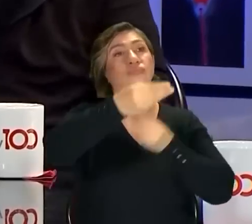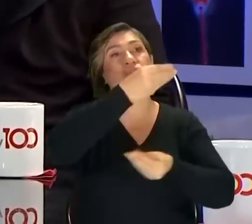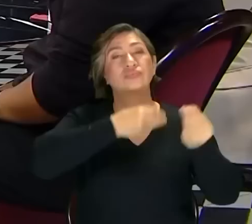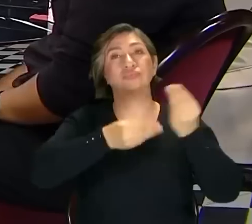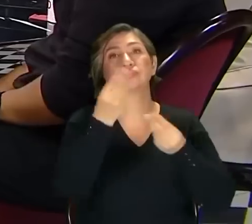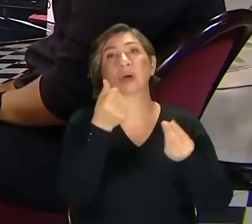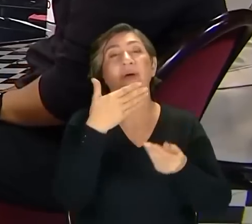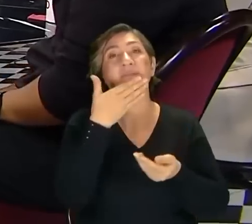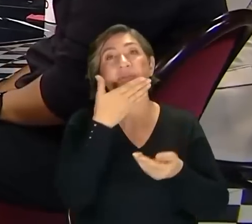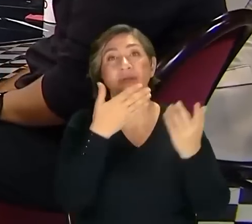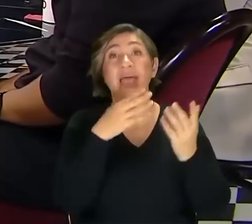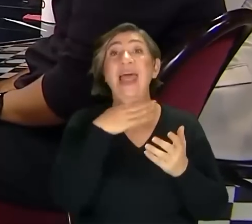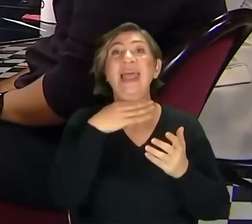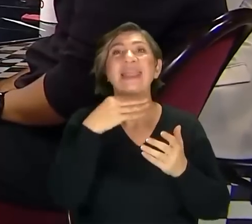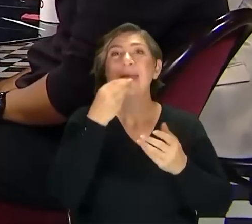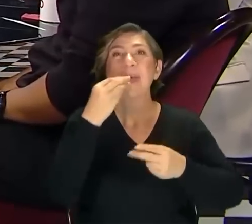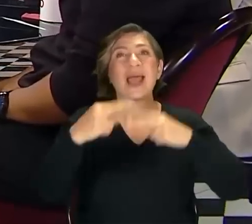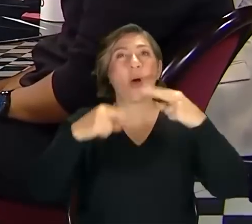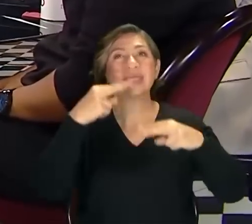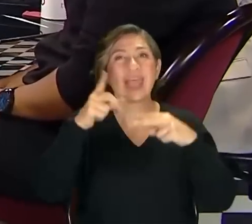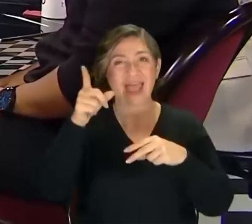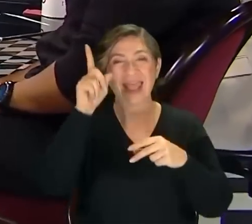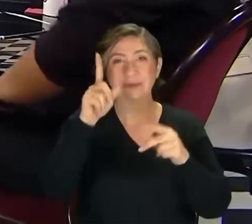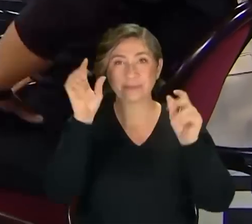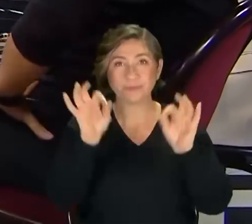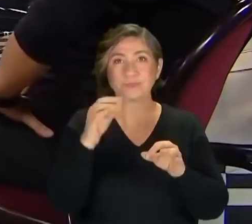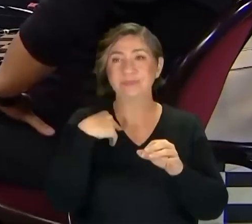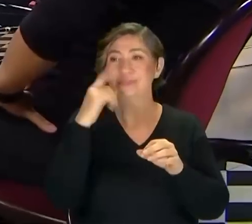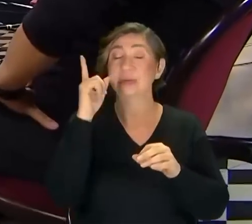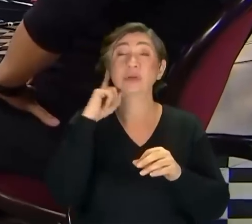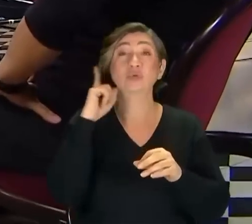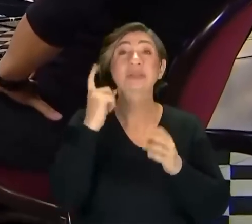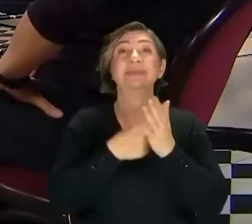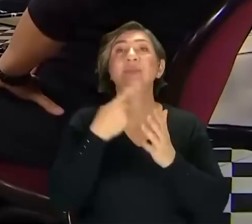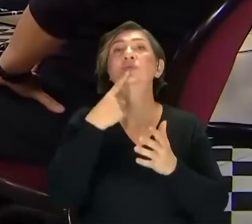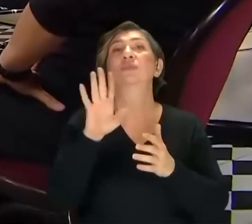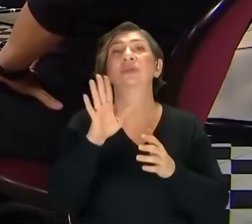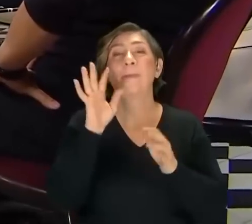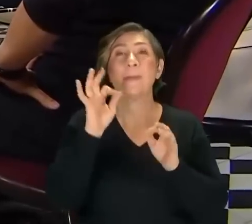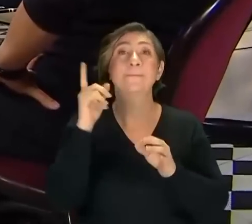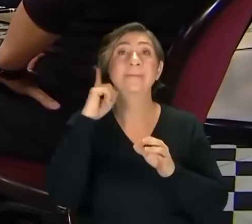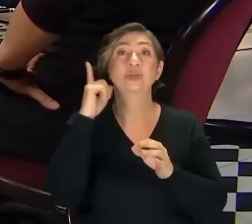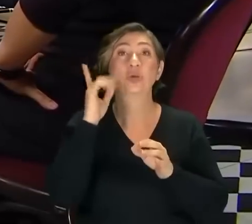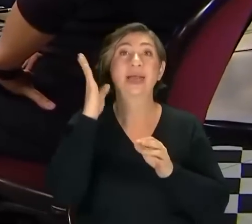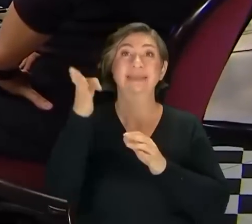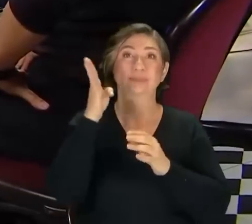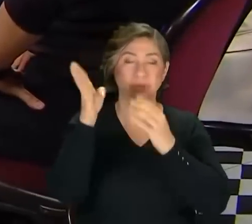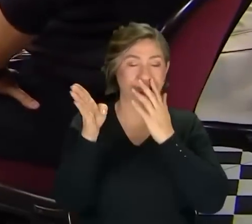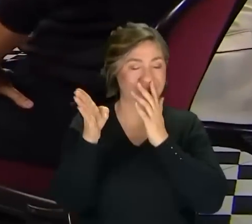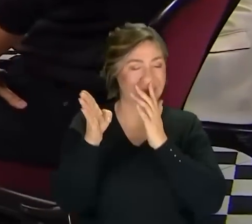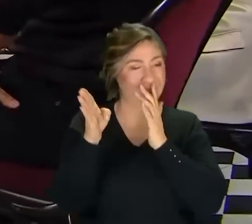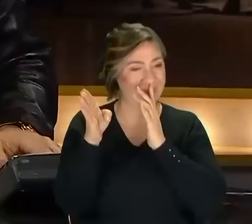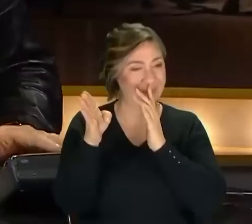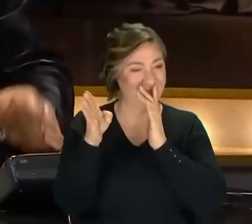bence. Bu et lokantaları ilk başladığında bir lokantaya gittim. Meşhur ismini vermek istemiyorum. Hep meşhurlar gitmiş